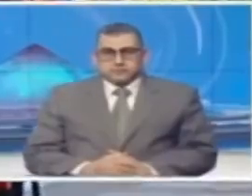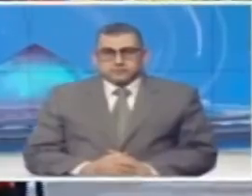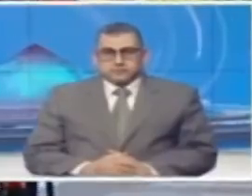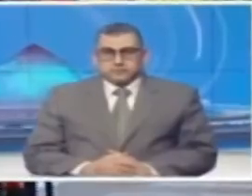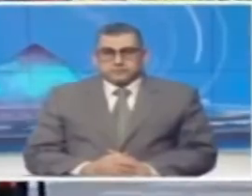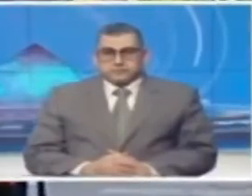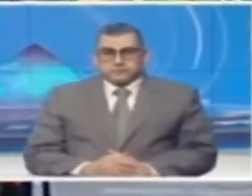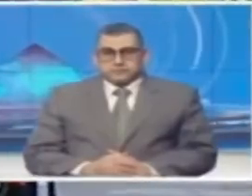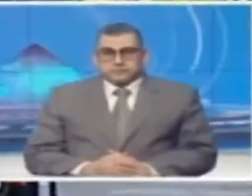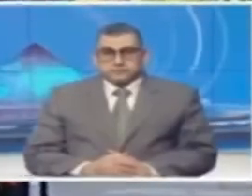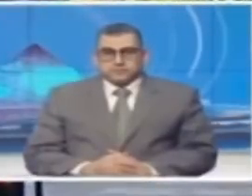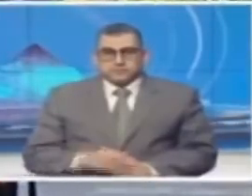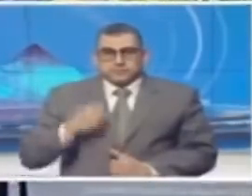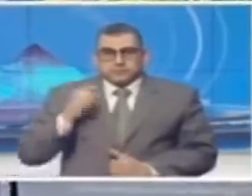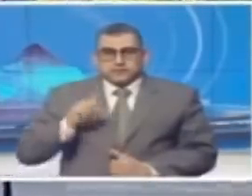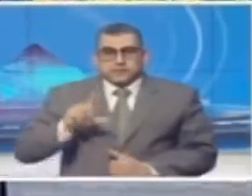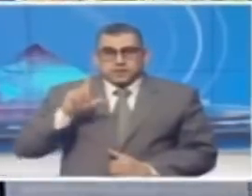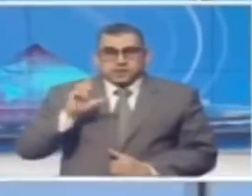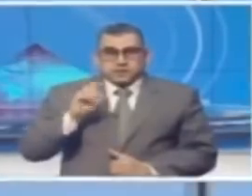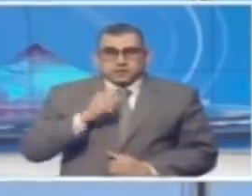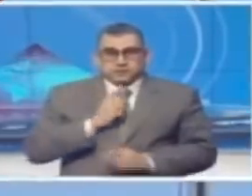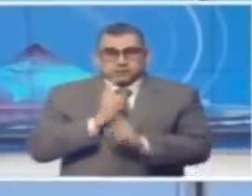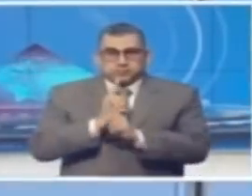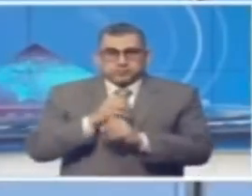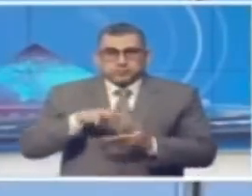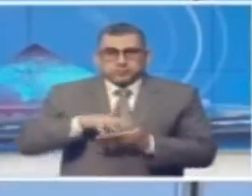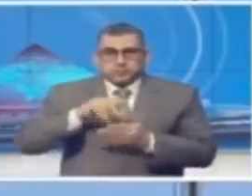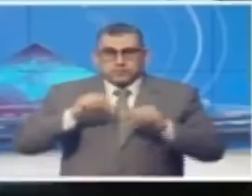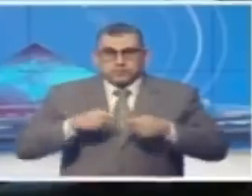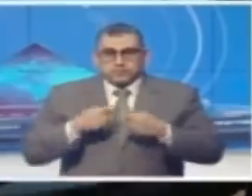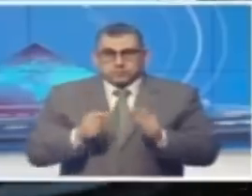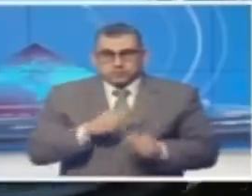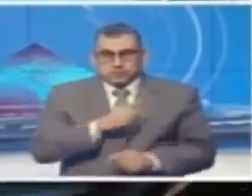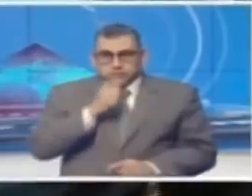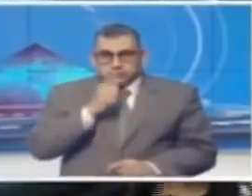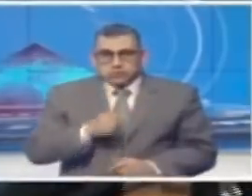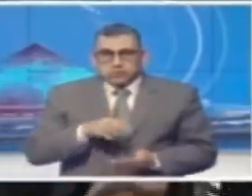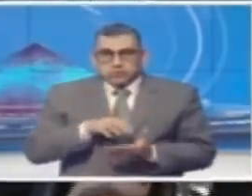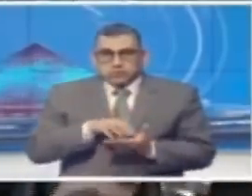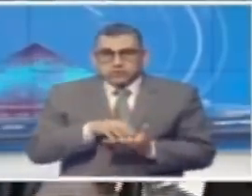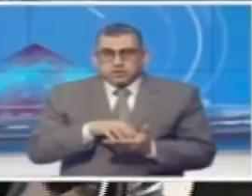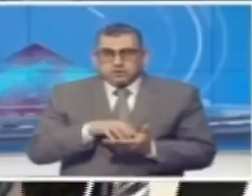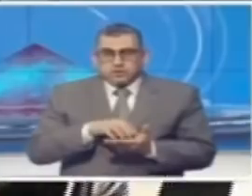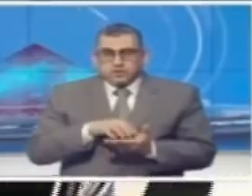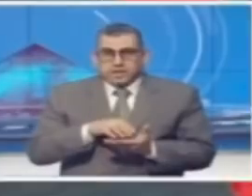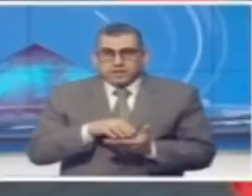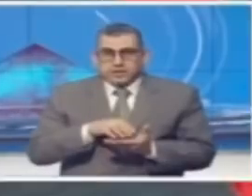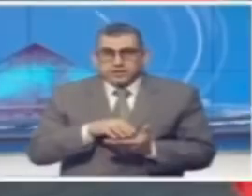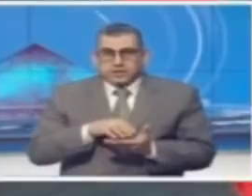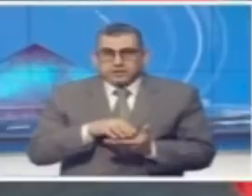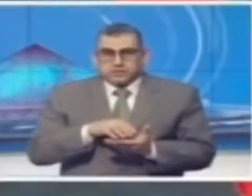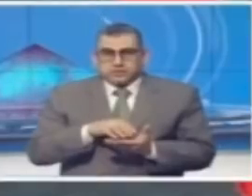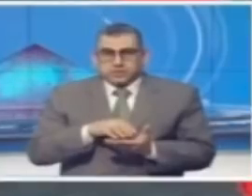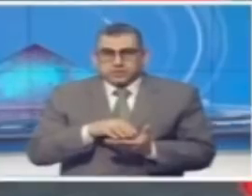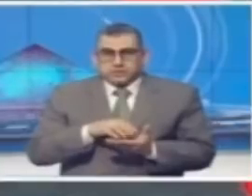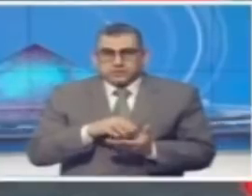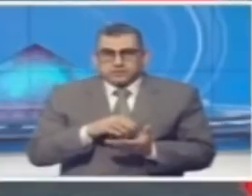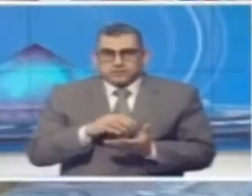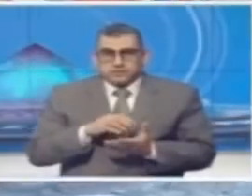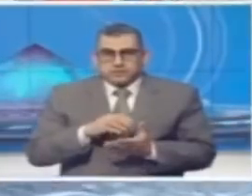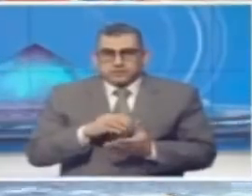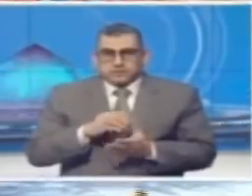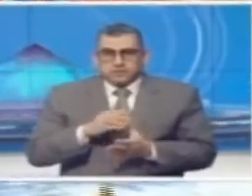استقبل السيد الرئيس عبد الفتاح السيسي بقصر الاتحادية السيد محمد إدريس ديبي رئيس المجلس